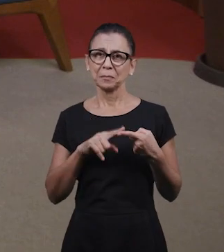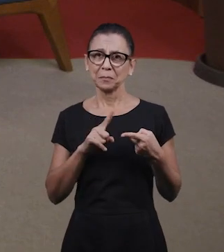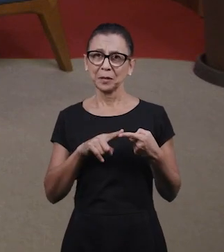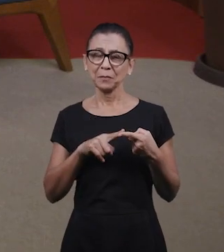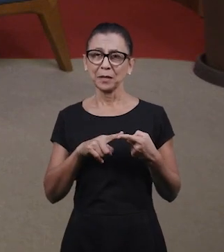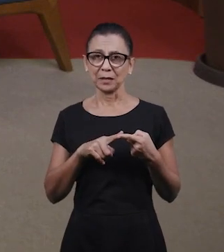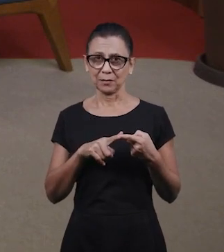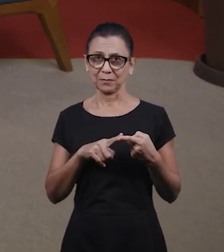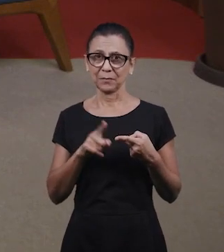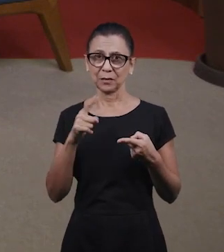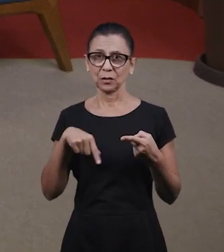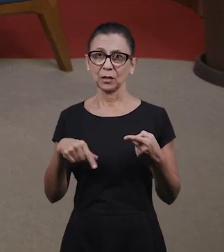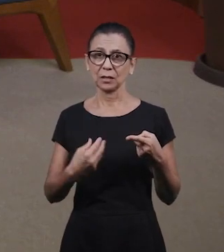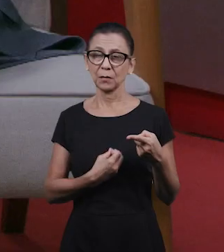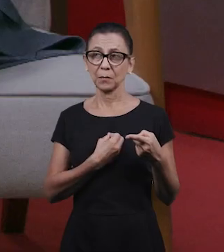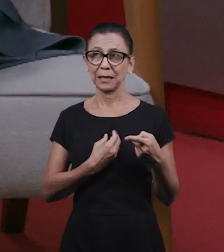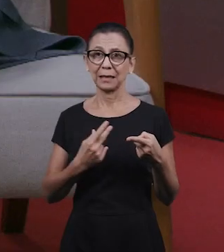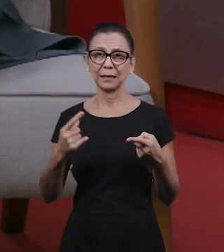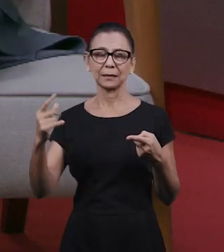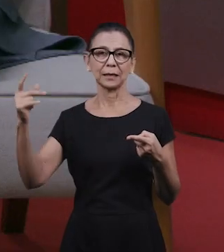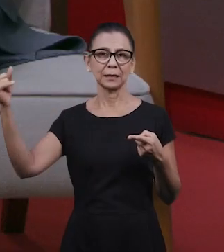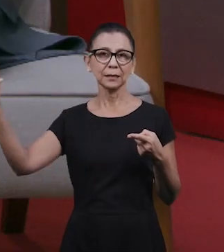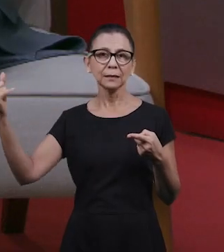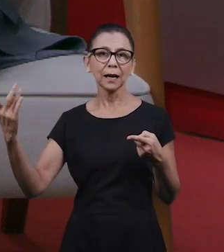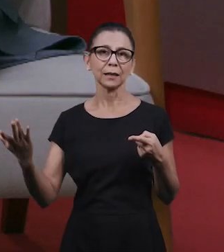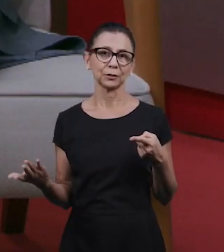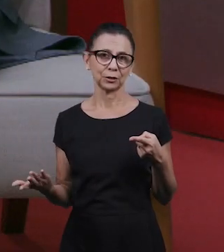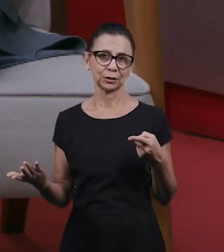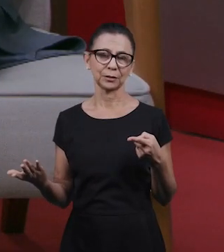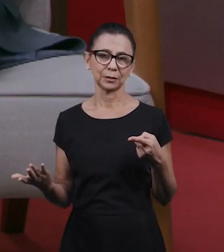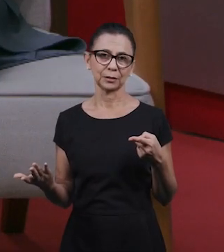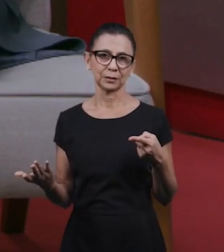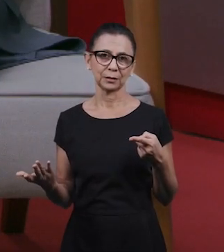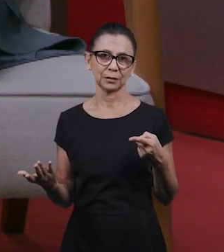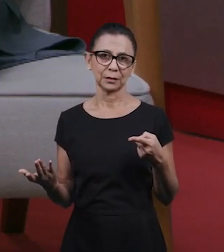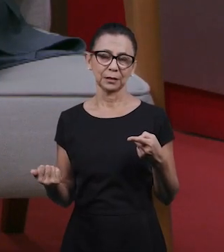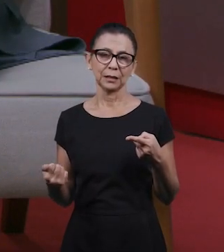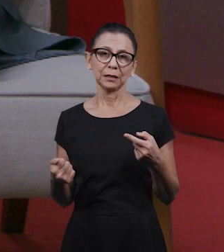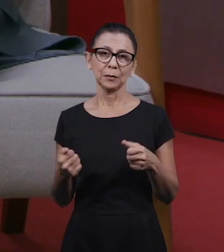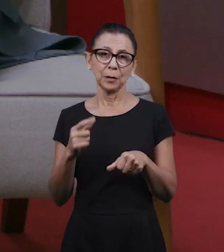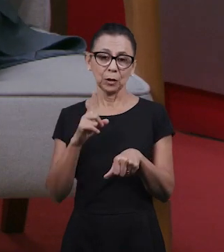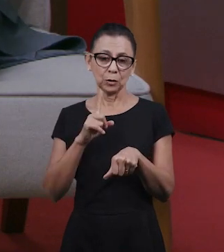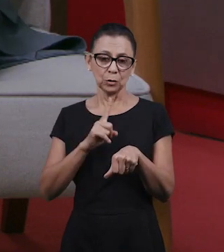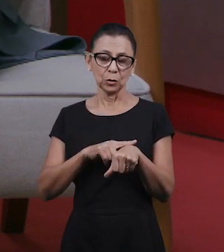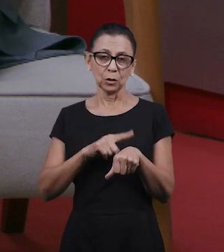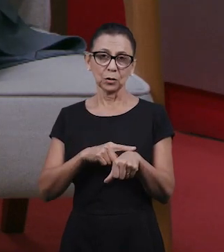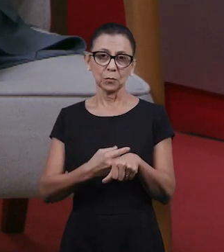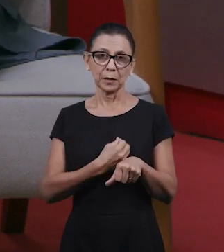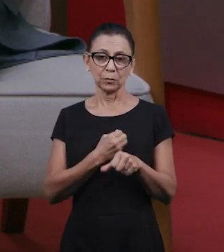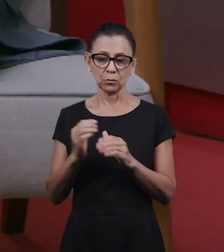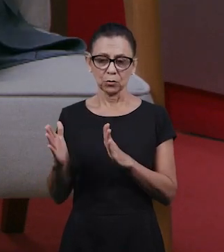premier détail, nous avons une éternité devant nous. Le temps de fidélité est très court.